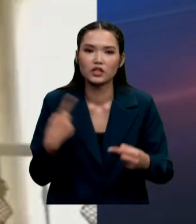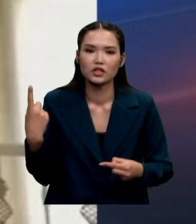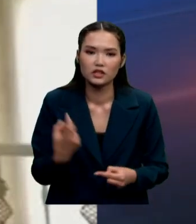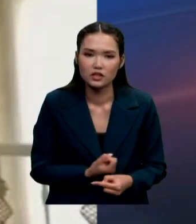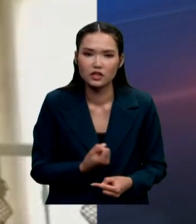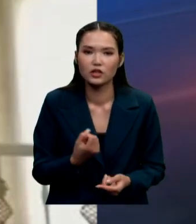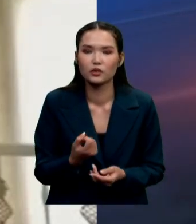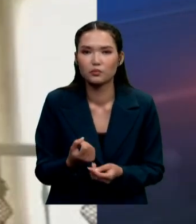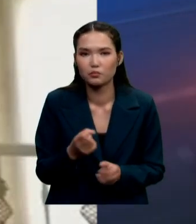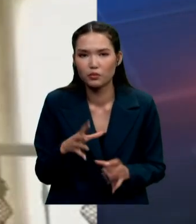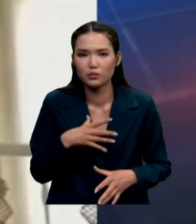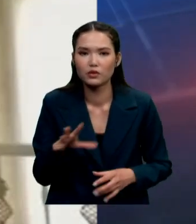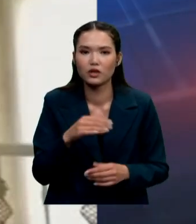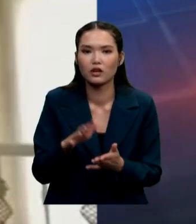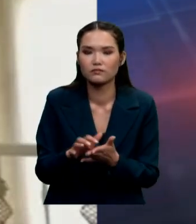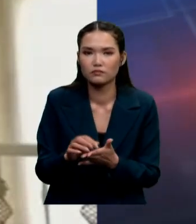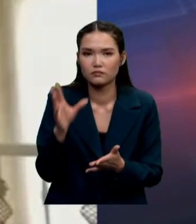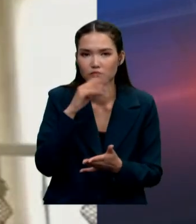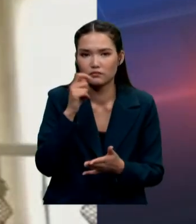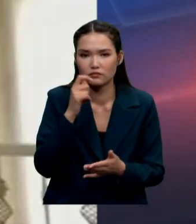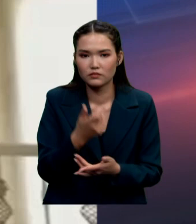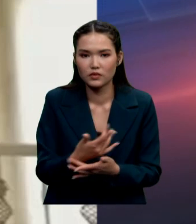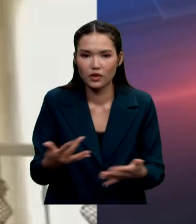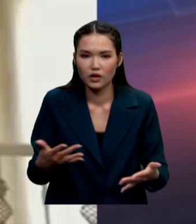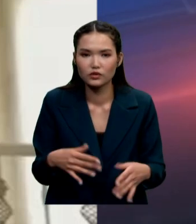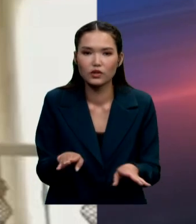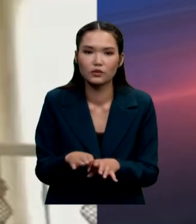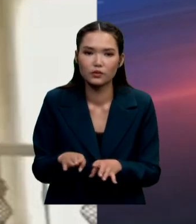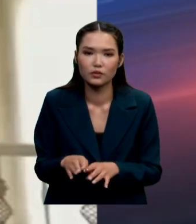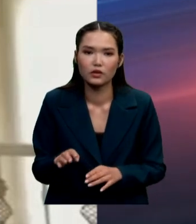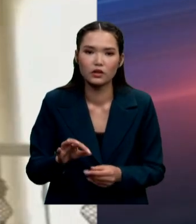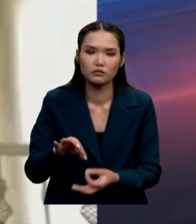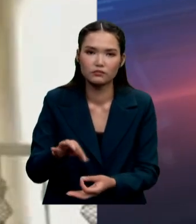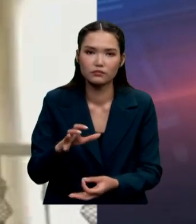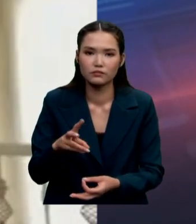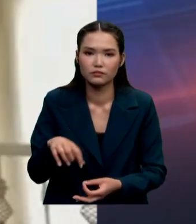лук у нас подорожает обратно. Почему? Потому что такого лука в стране уже нету.